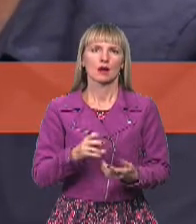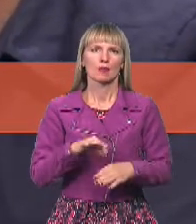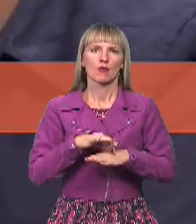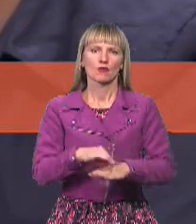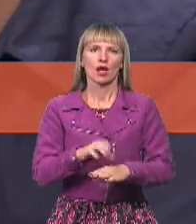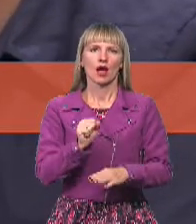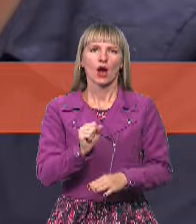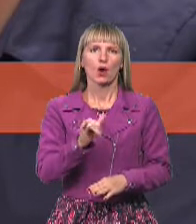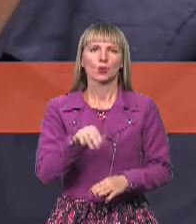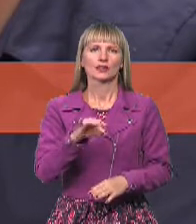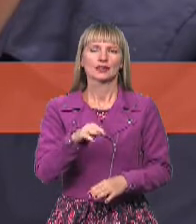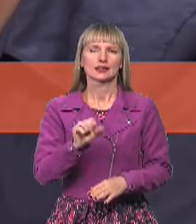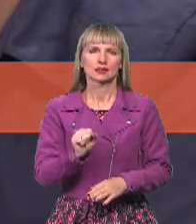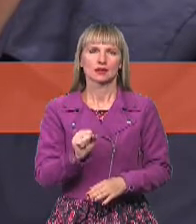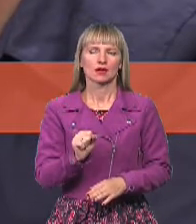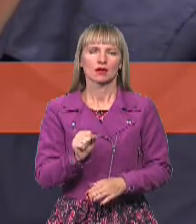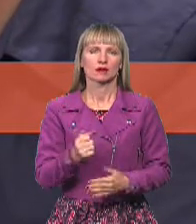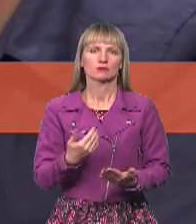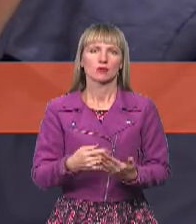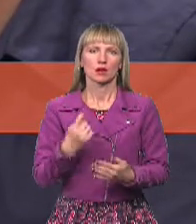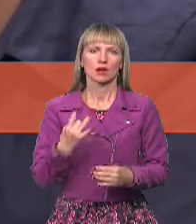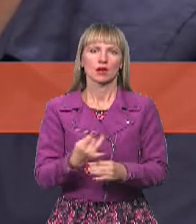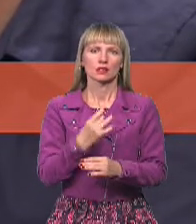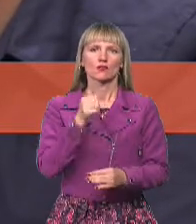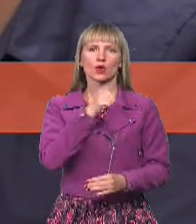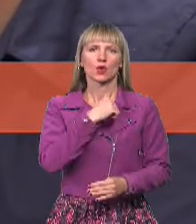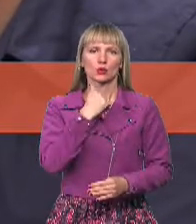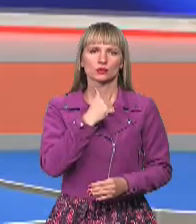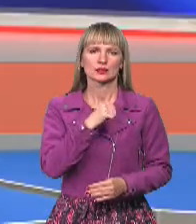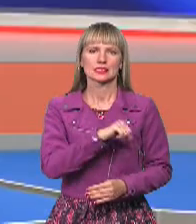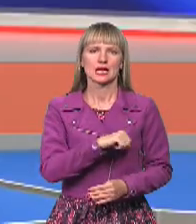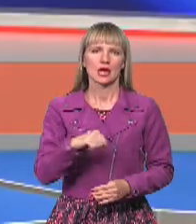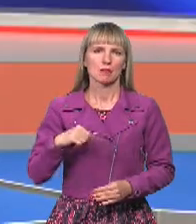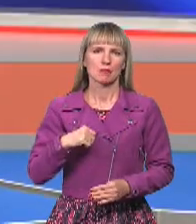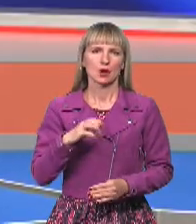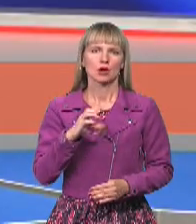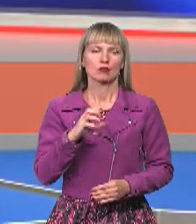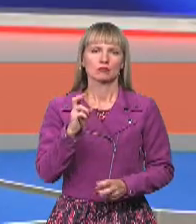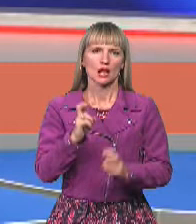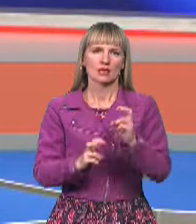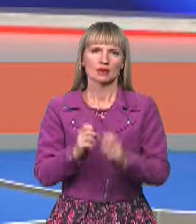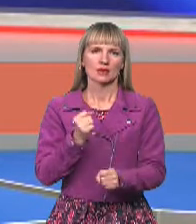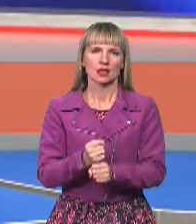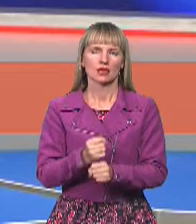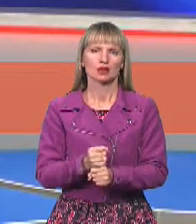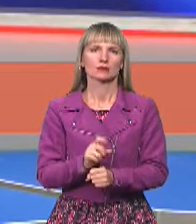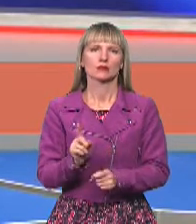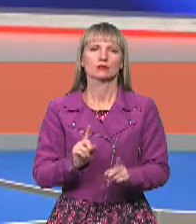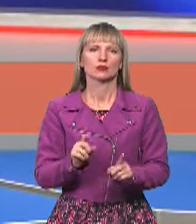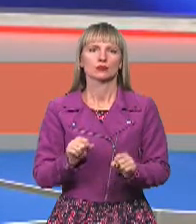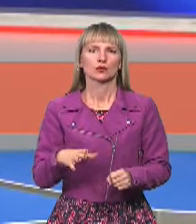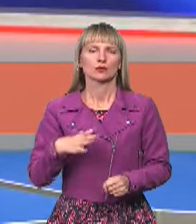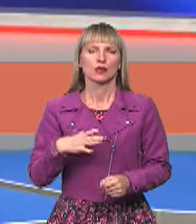проведение аудита минимум с периодичностью один раз в год самим субъектом. Потому что там все